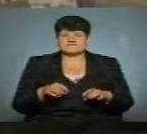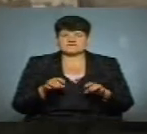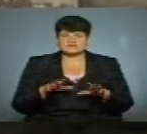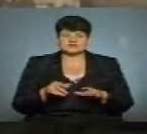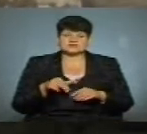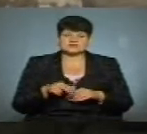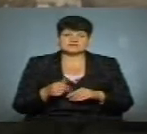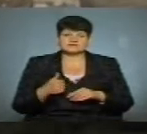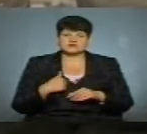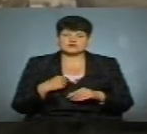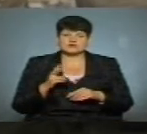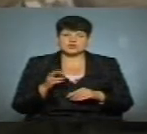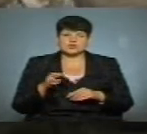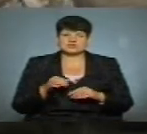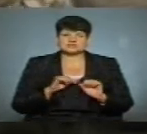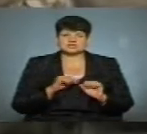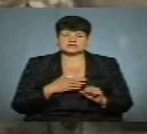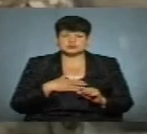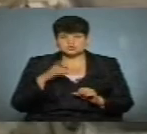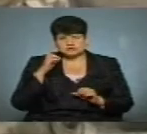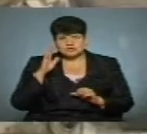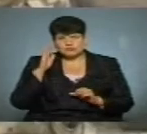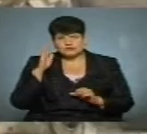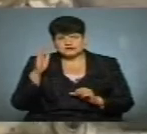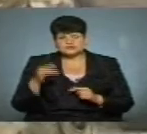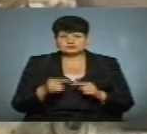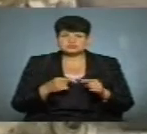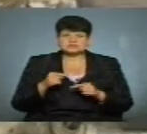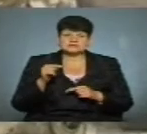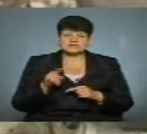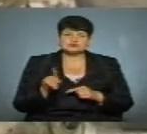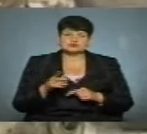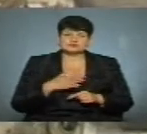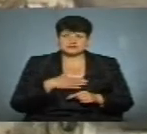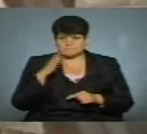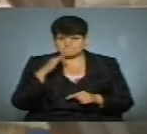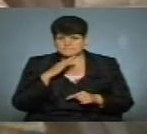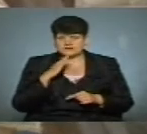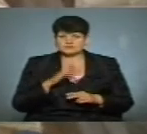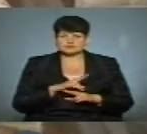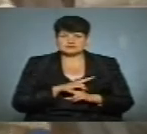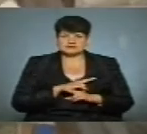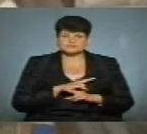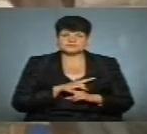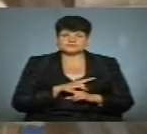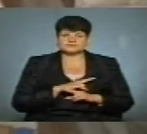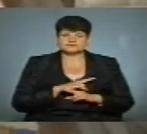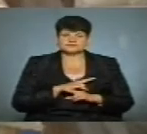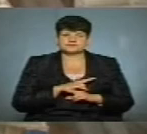до військового коледжу і захищати нашу державу подальшому через те, що мій батько загинув. Батько